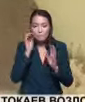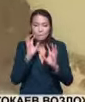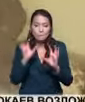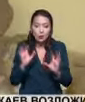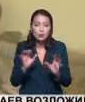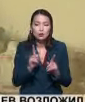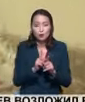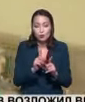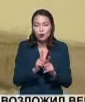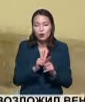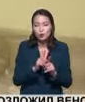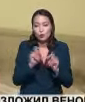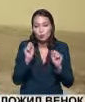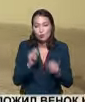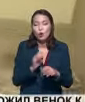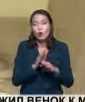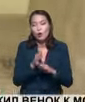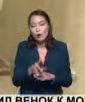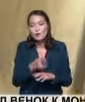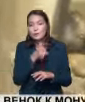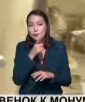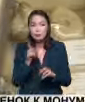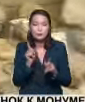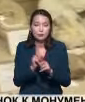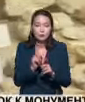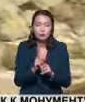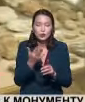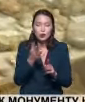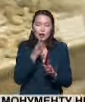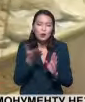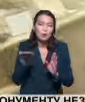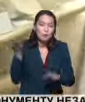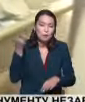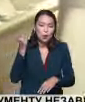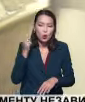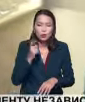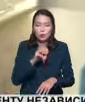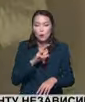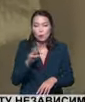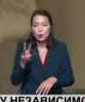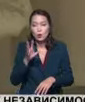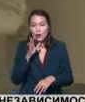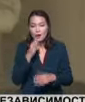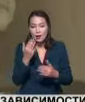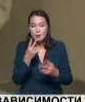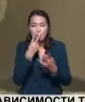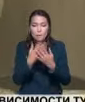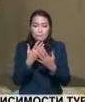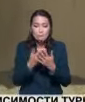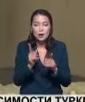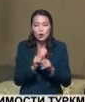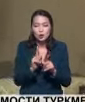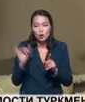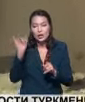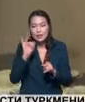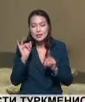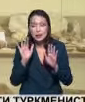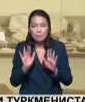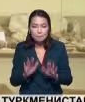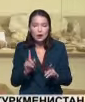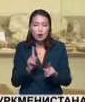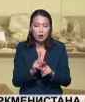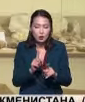кита. Ему от 23 до 28 миллионов лет. Самое возрастное – это растение, отражение юрского папоротника и живых